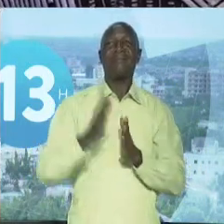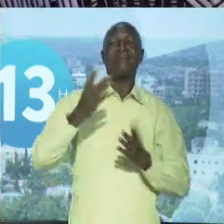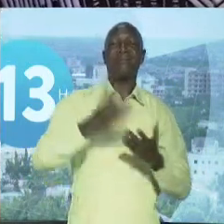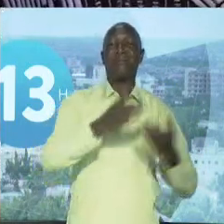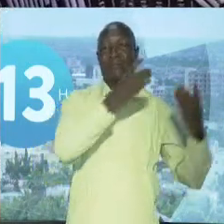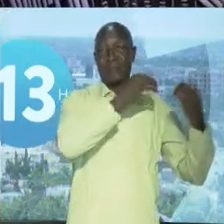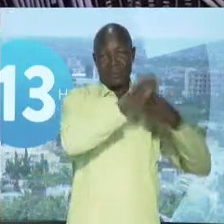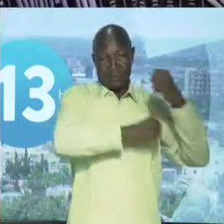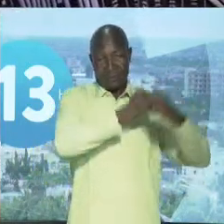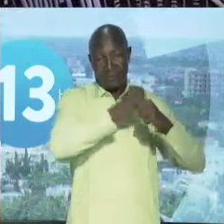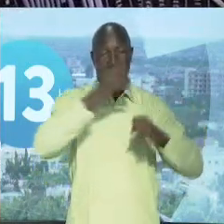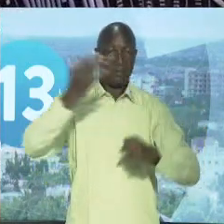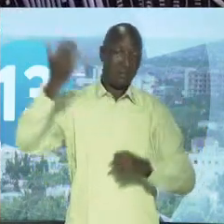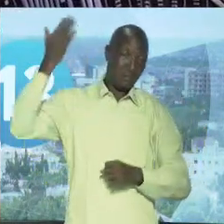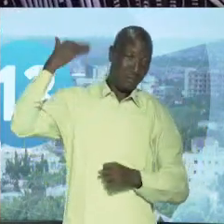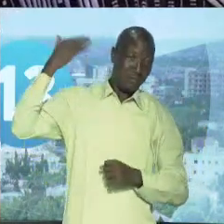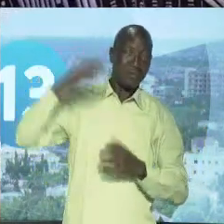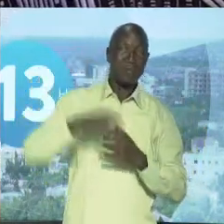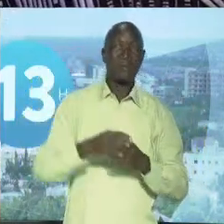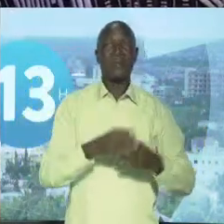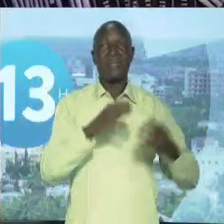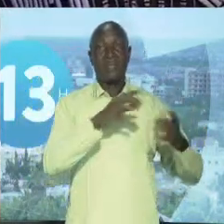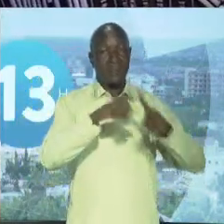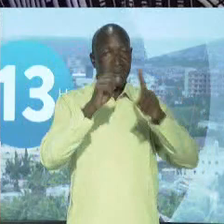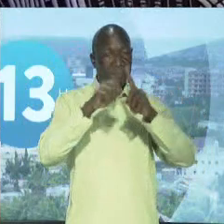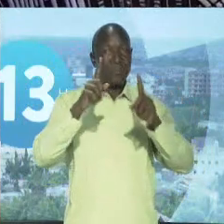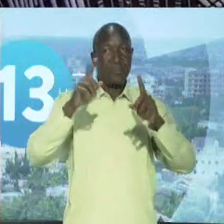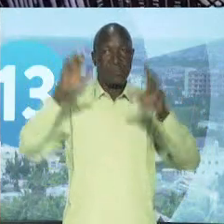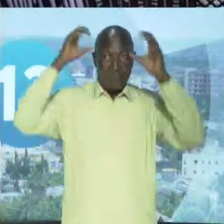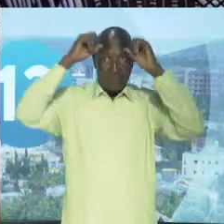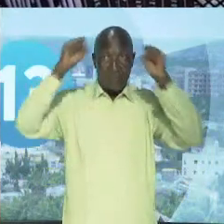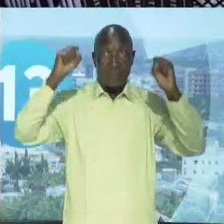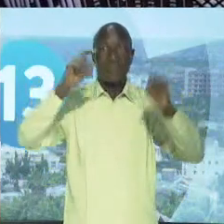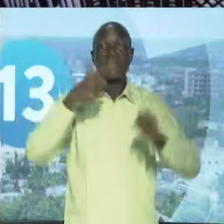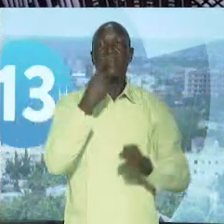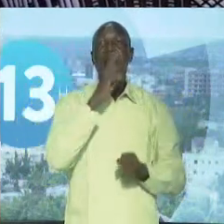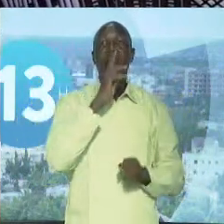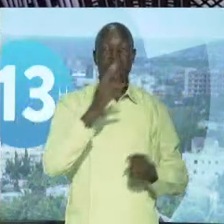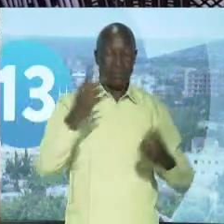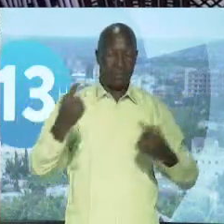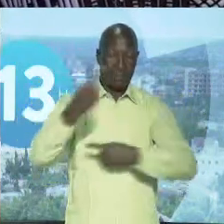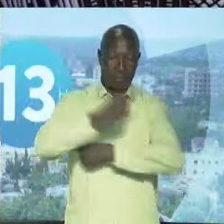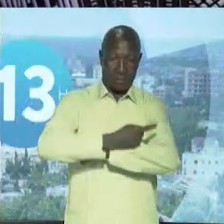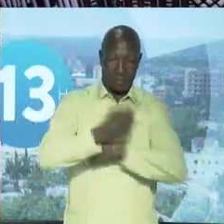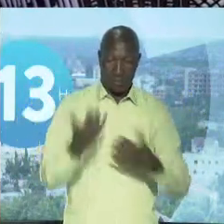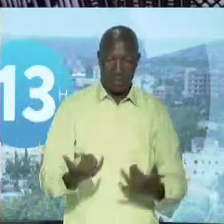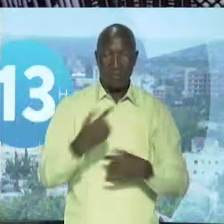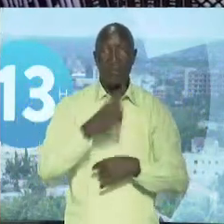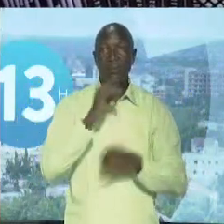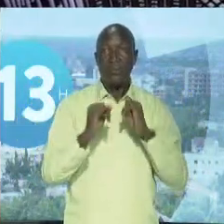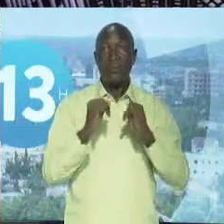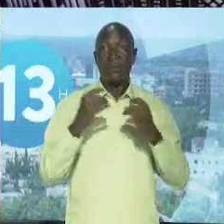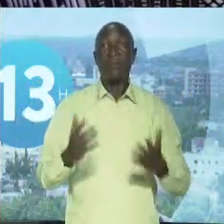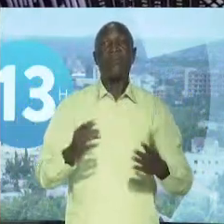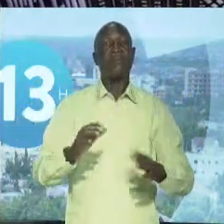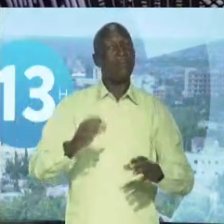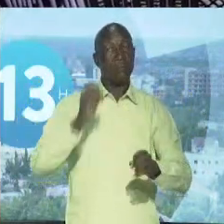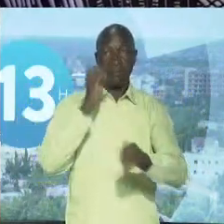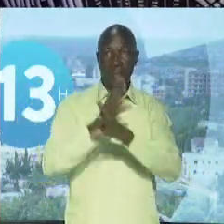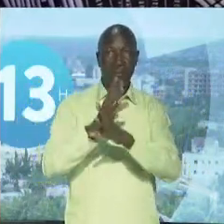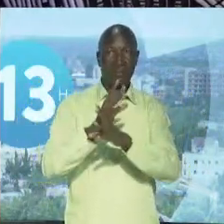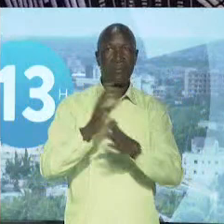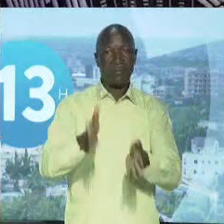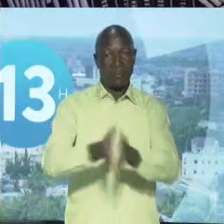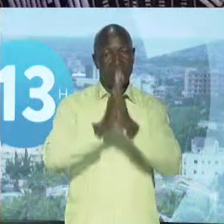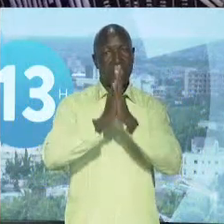surtout les premiers responsables des pays, les différents présidents, qui ont fait en sorte que nous soyons à jour. Mais maintenant, si on est à jour, il y a aussi des retombées que nous demandons.